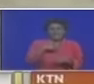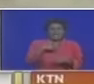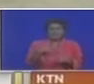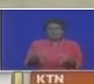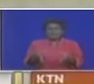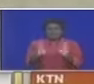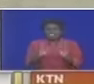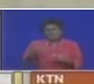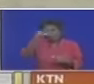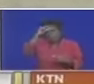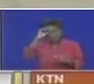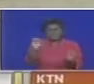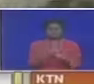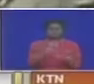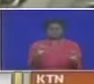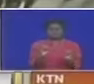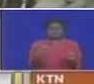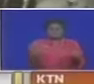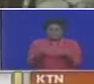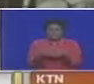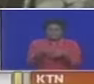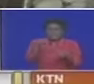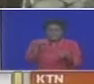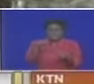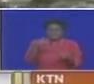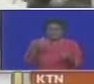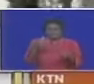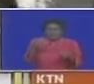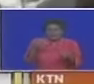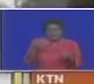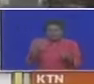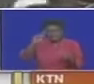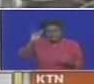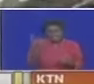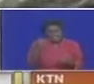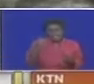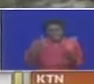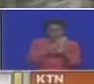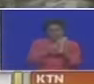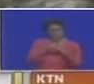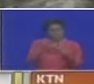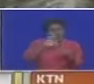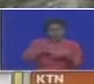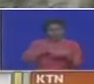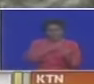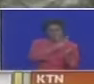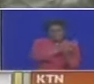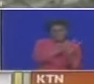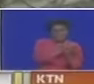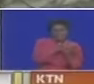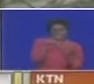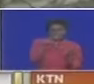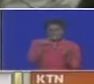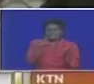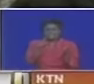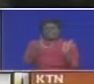wa serikali na kutokuwa na sheria zozote za Kenya, ila tu sheria za wafugaji. Na hapa hamna aliye